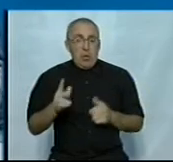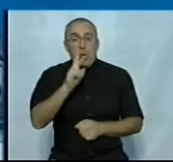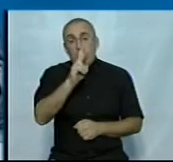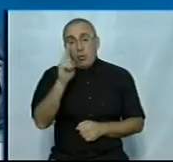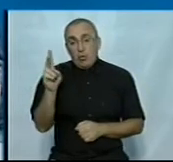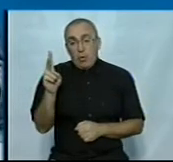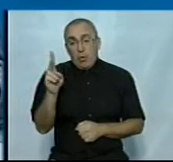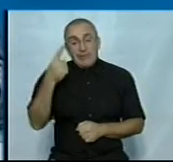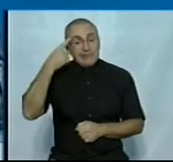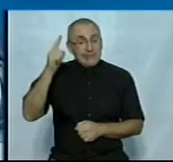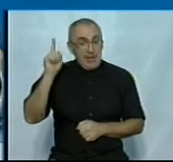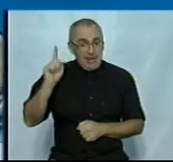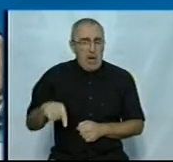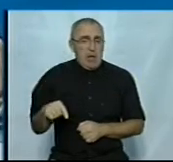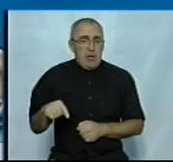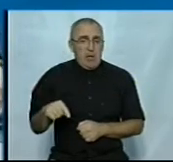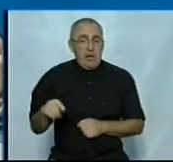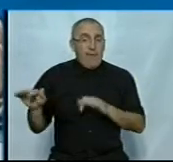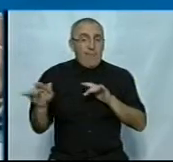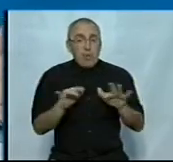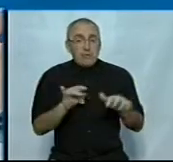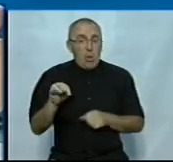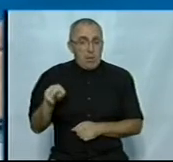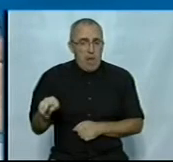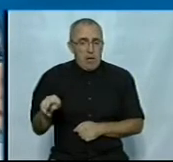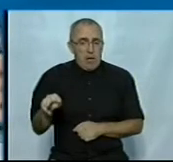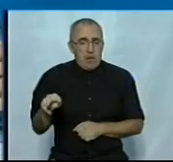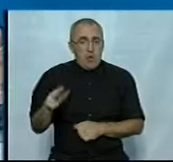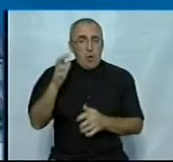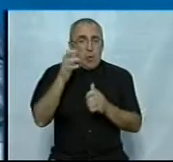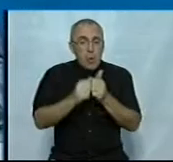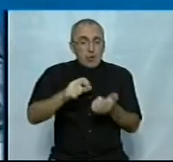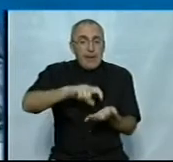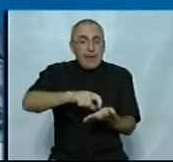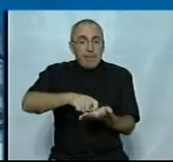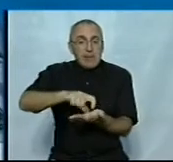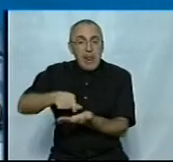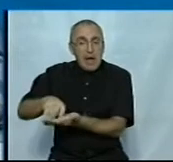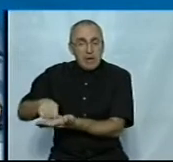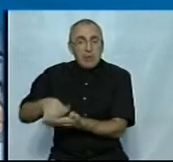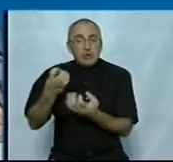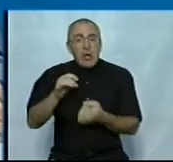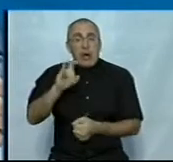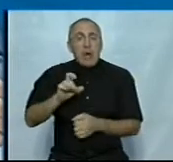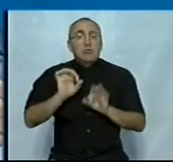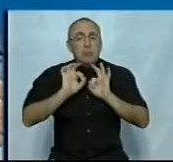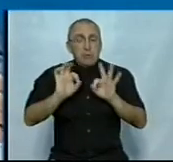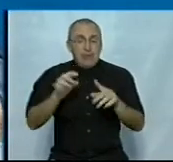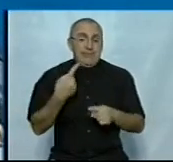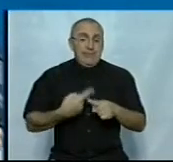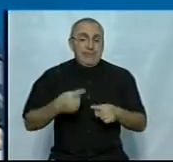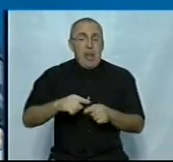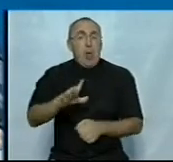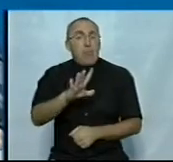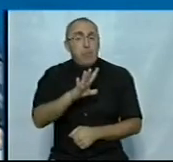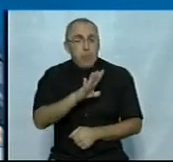хто знає функціонал кожної кімнати, ще раз говорю, це